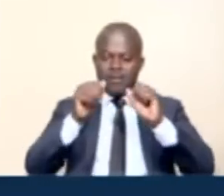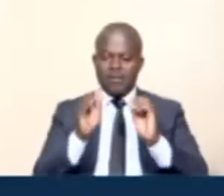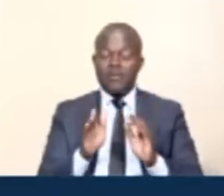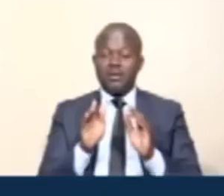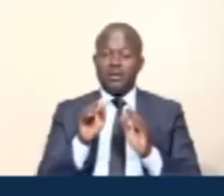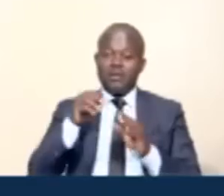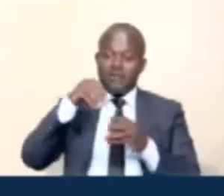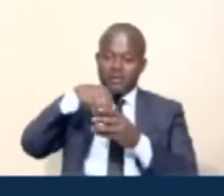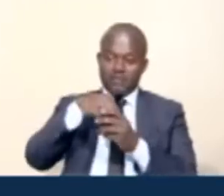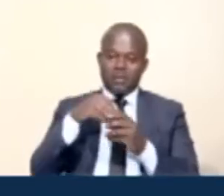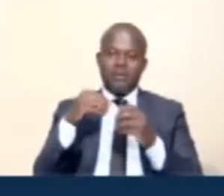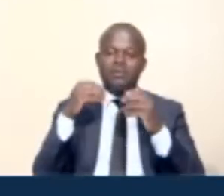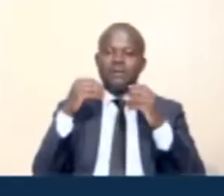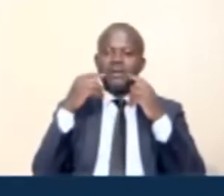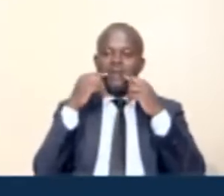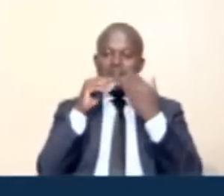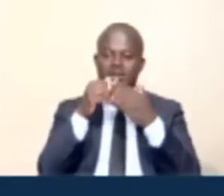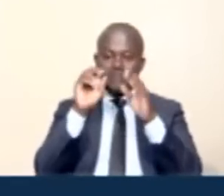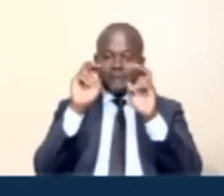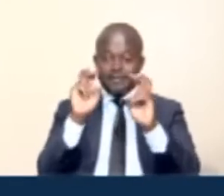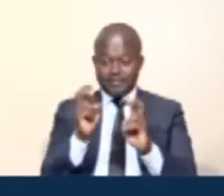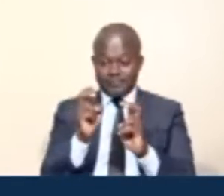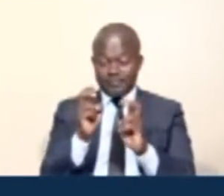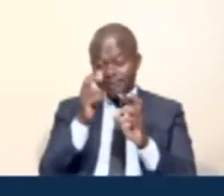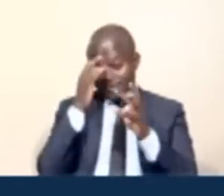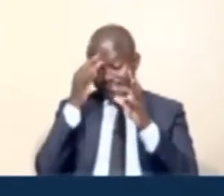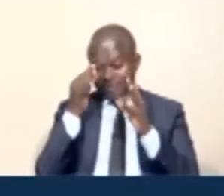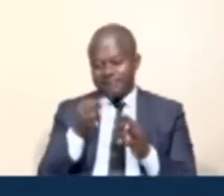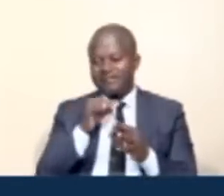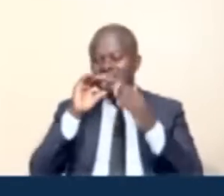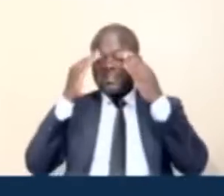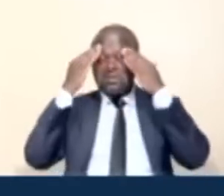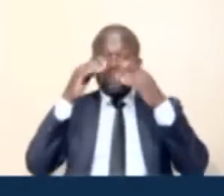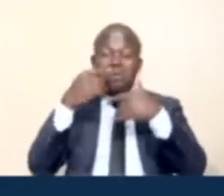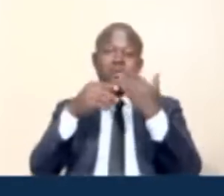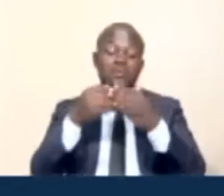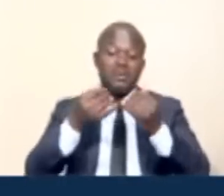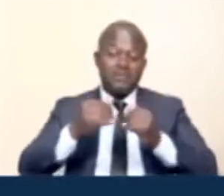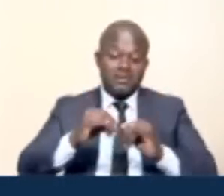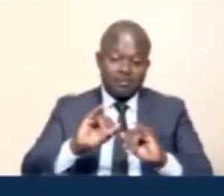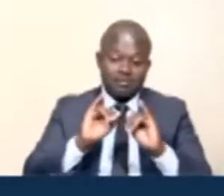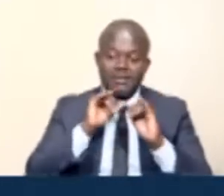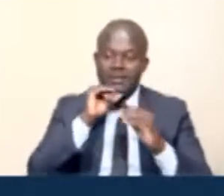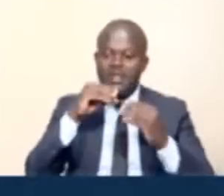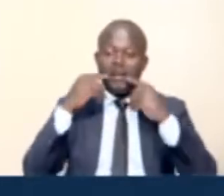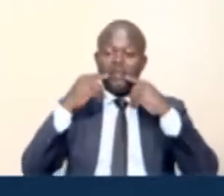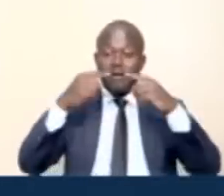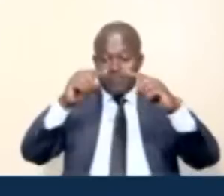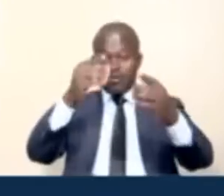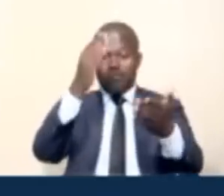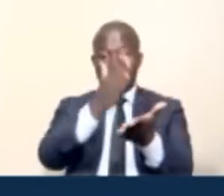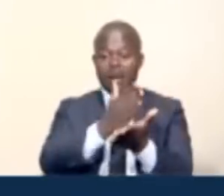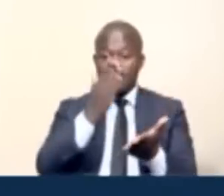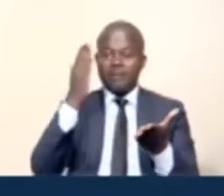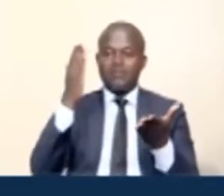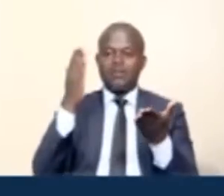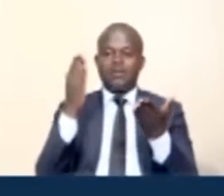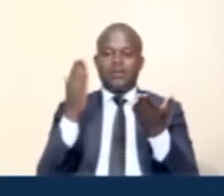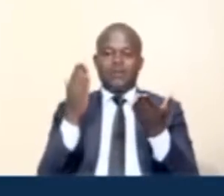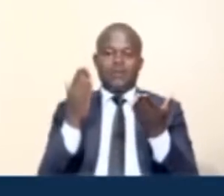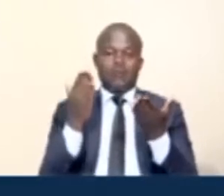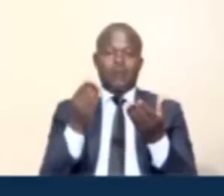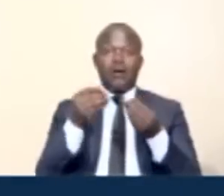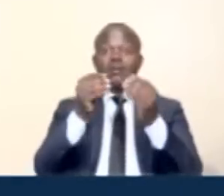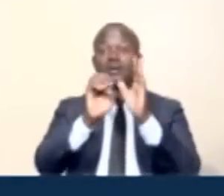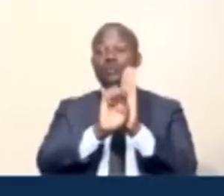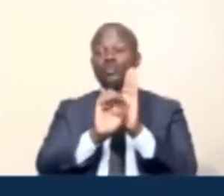n'abazigendaho, bakavuga bati hari ibyemezo bifatwa ariko tukayoberwa ntibikomeze gushyirwa mu bikorwa, ntihatangazwe ko byahagaze hagatangwa